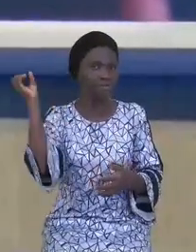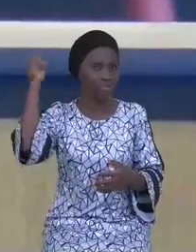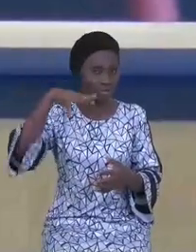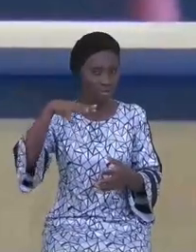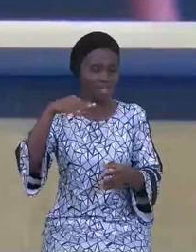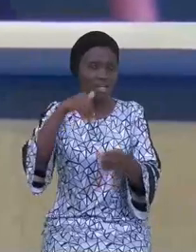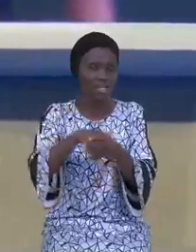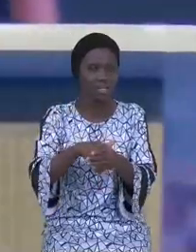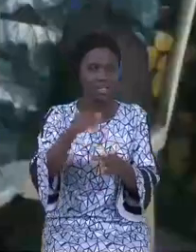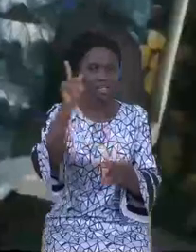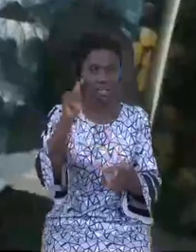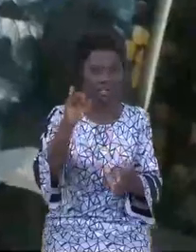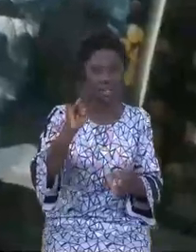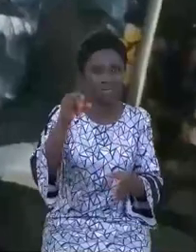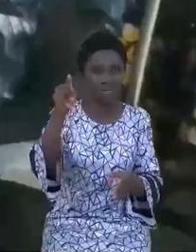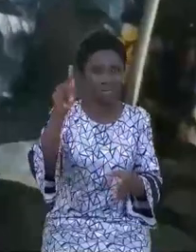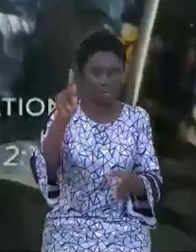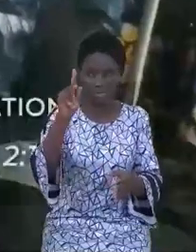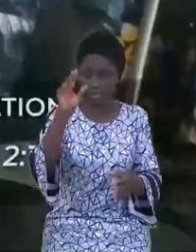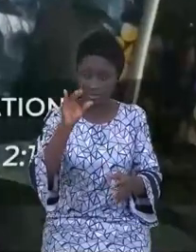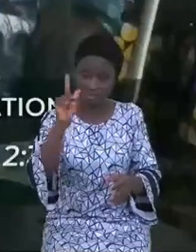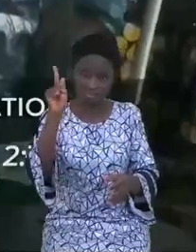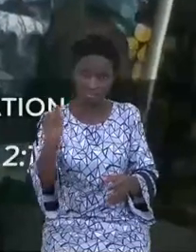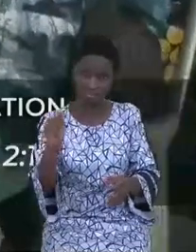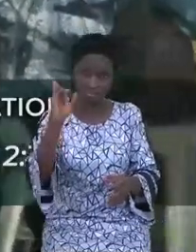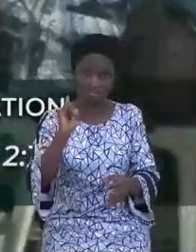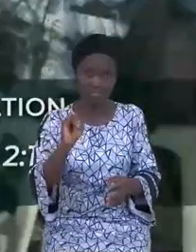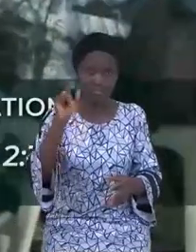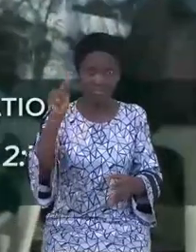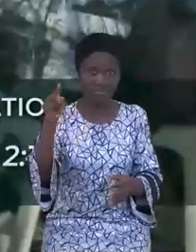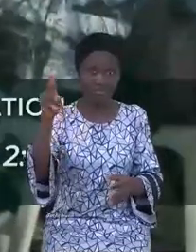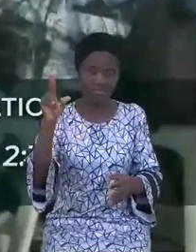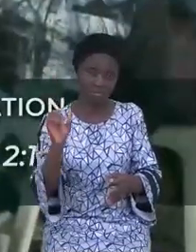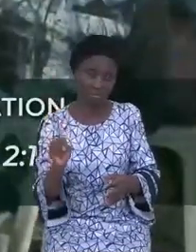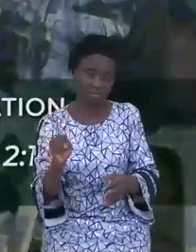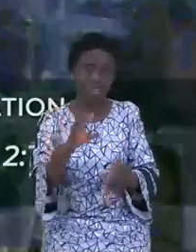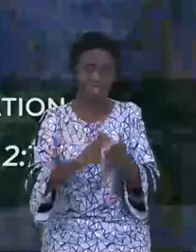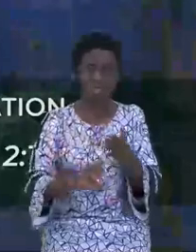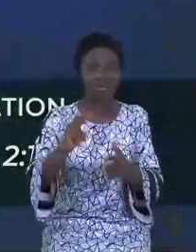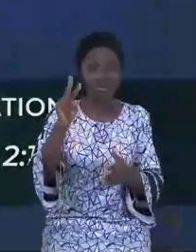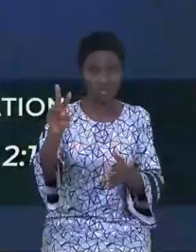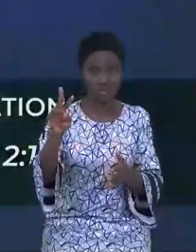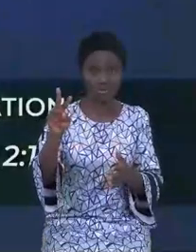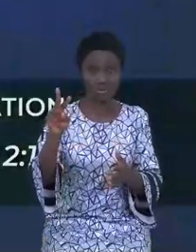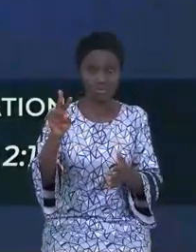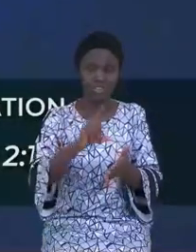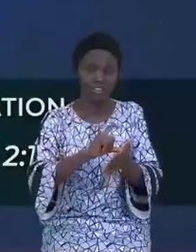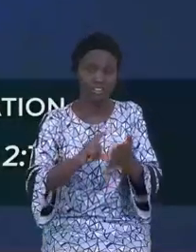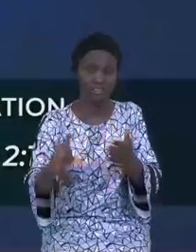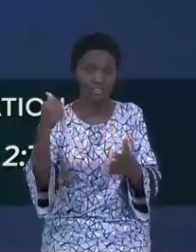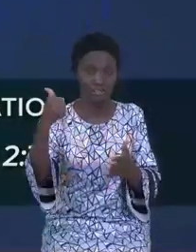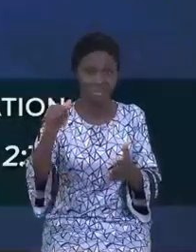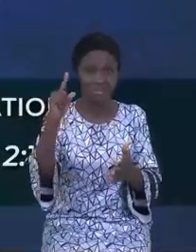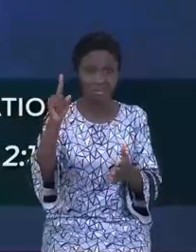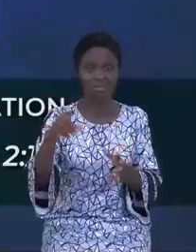chapitre 2. Voyons ce que sa grâce fait maintenant. Partout cette grâce vient. Tite 2, 11